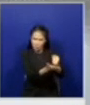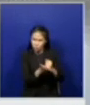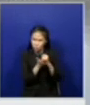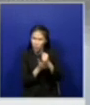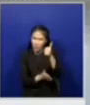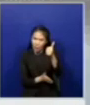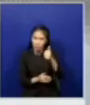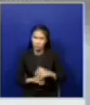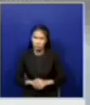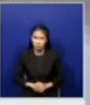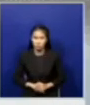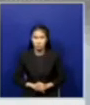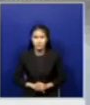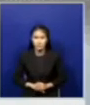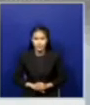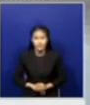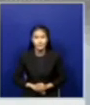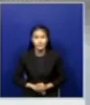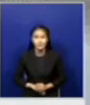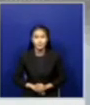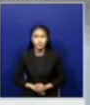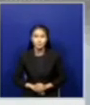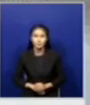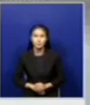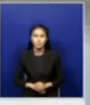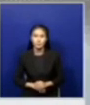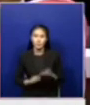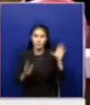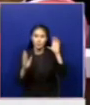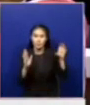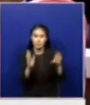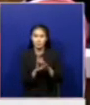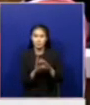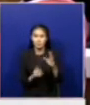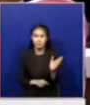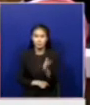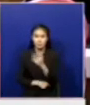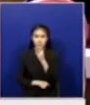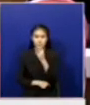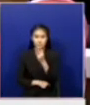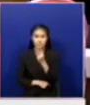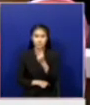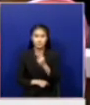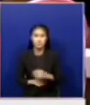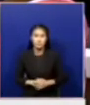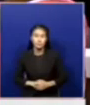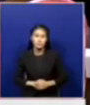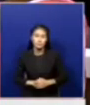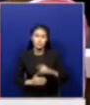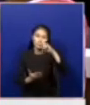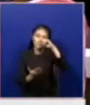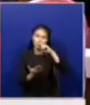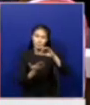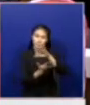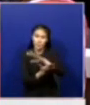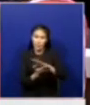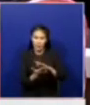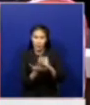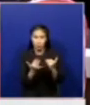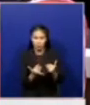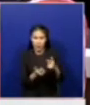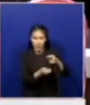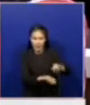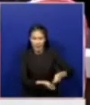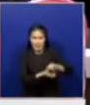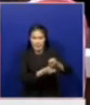ท่านประธานที่เคารพครับขอสไลด์ถัดไปประเทศไทยเป็นเมืองเกษตรประชาชนส่วน